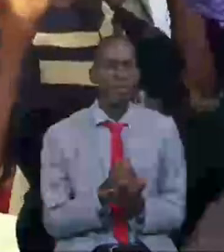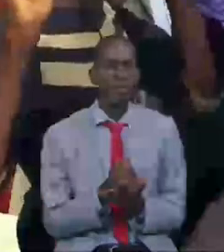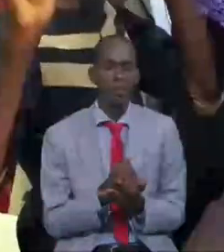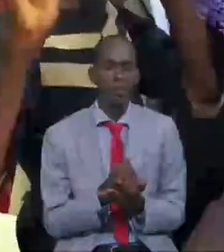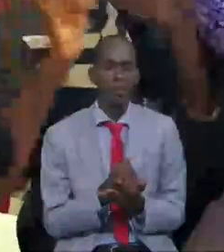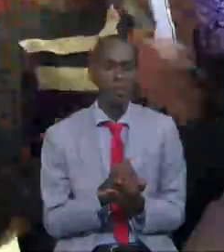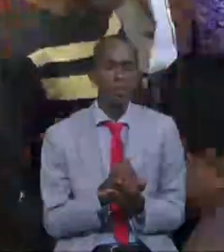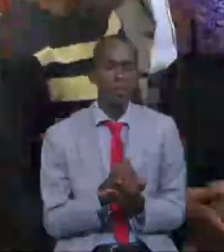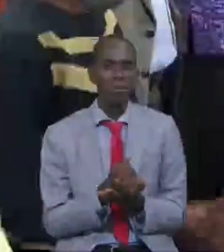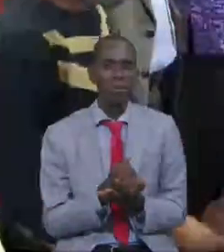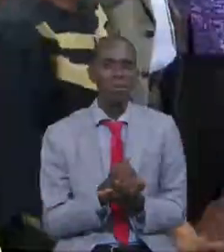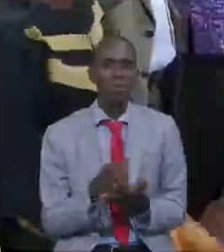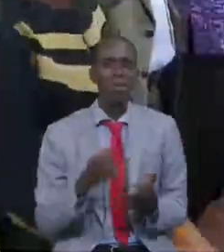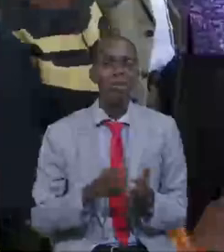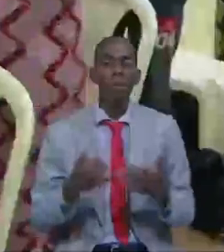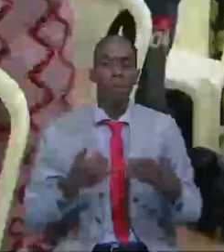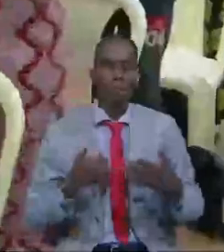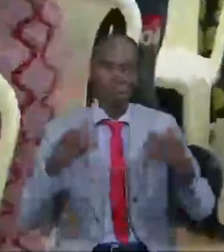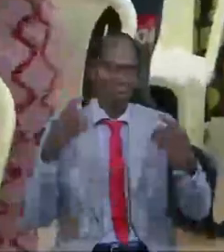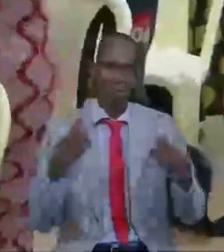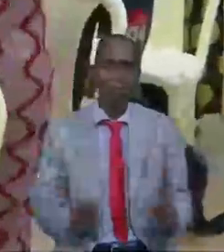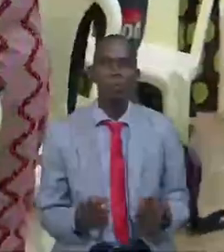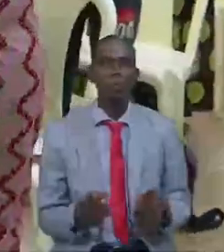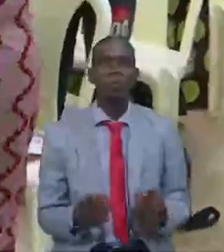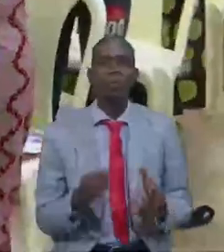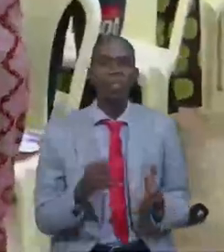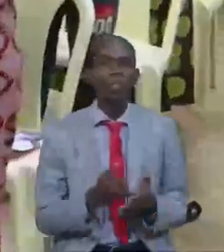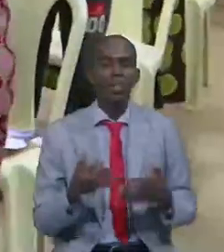C'est fait. C'est fait.